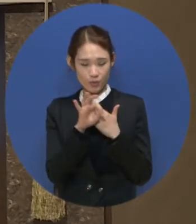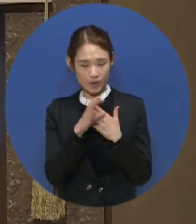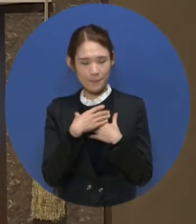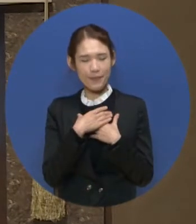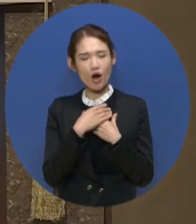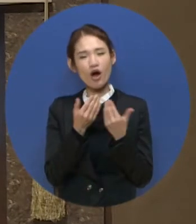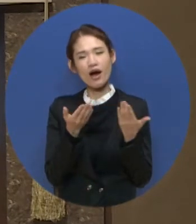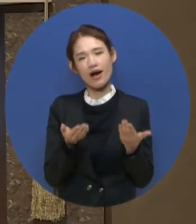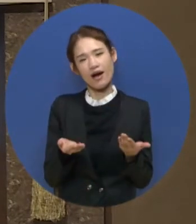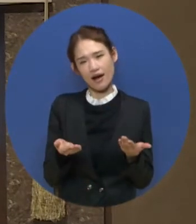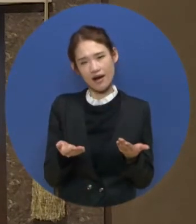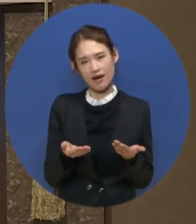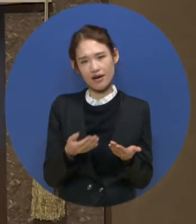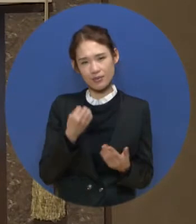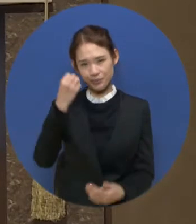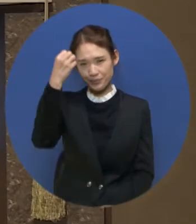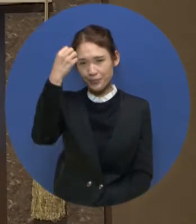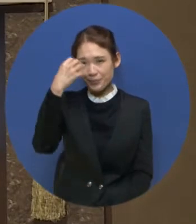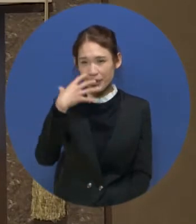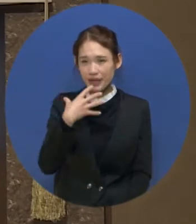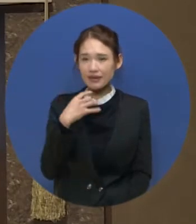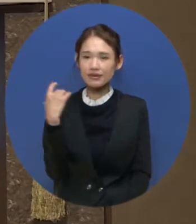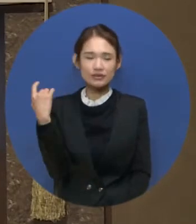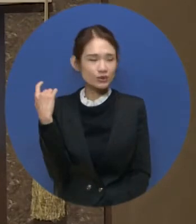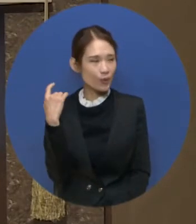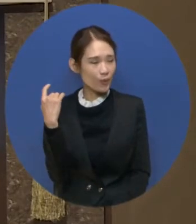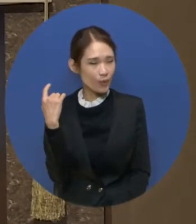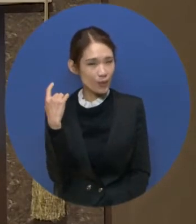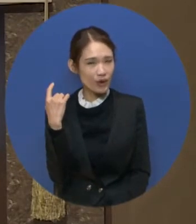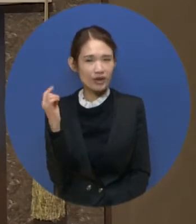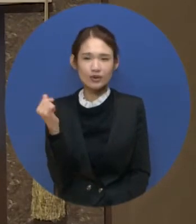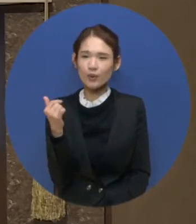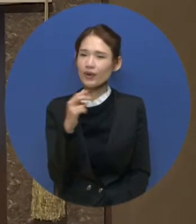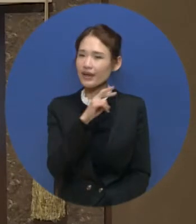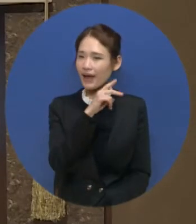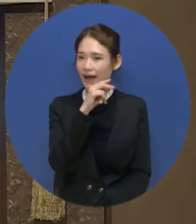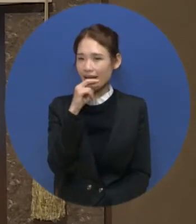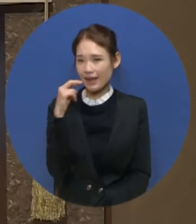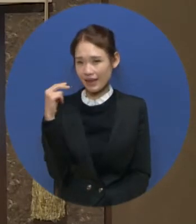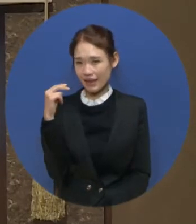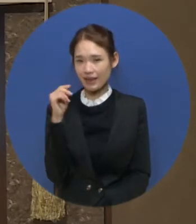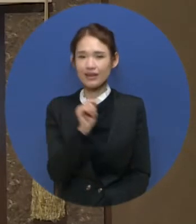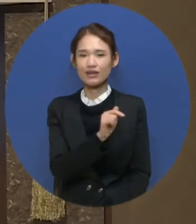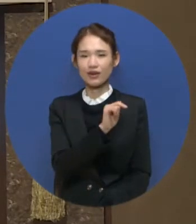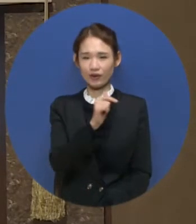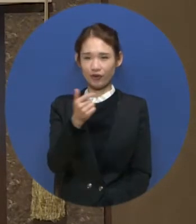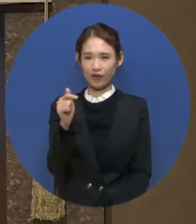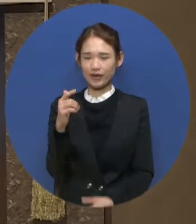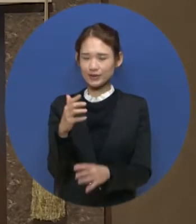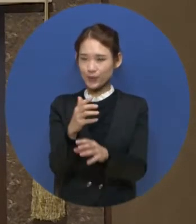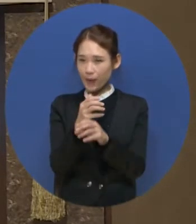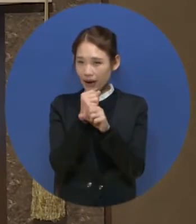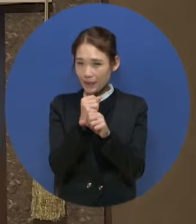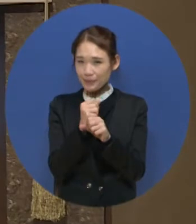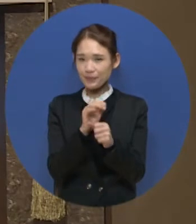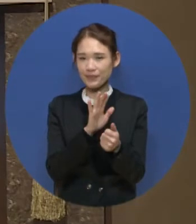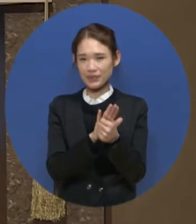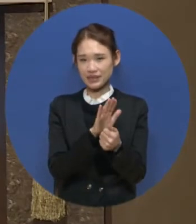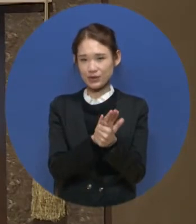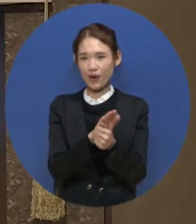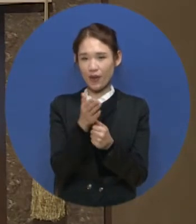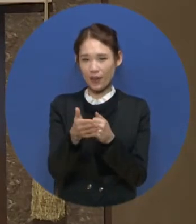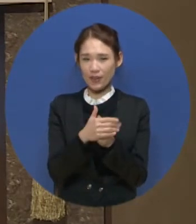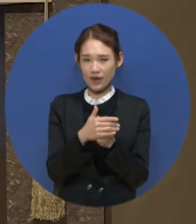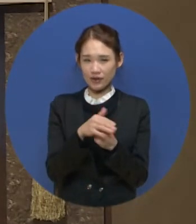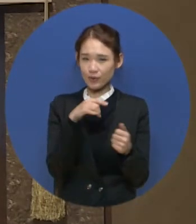좀 편안하게 좀 쉬면서 빛이라든지 또 소리, 향기 이런 걸 통해 가지고 종합적으로 또 지원도 해주고